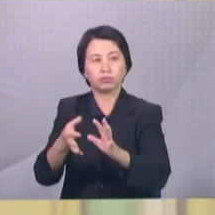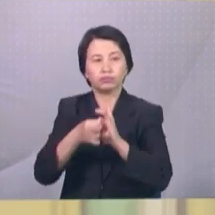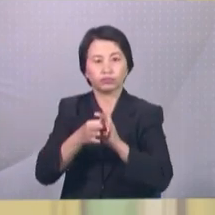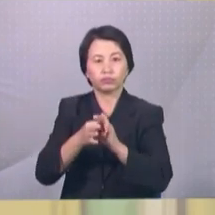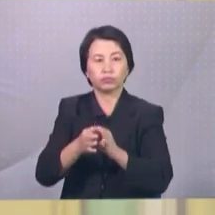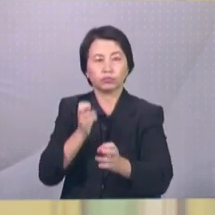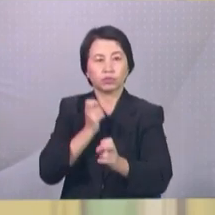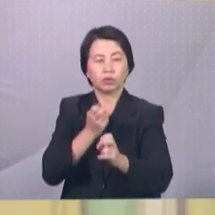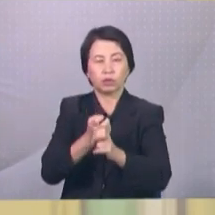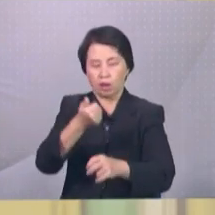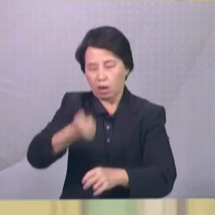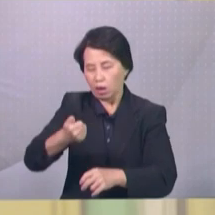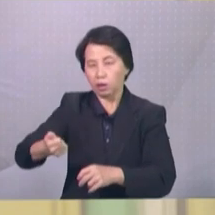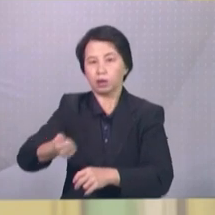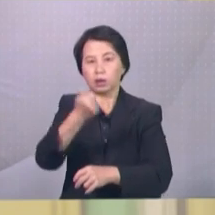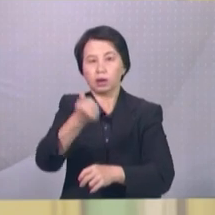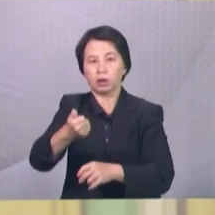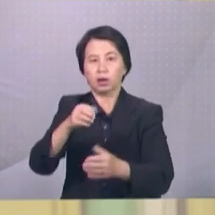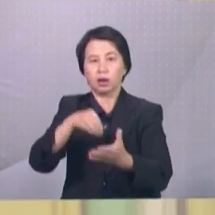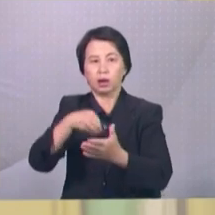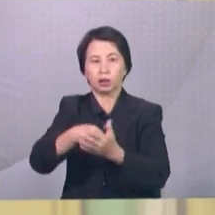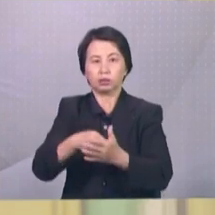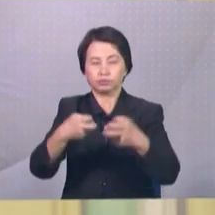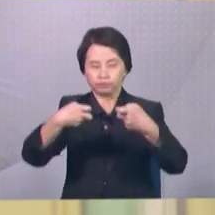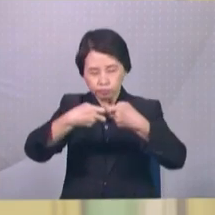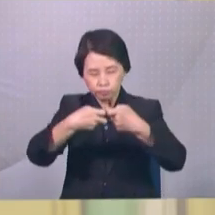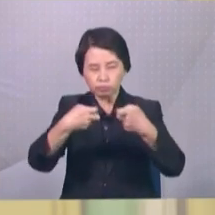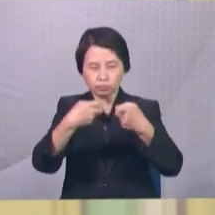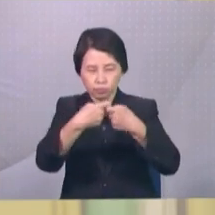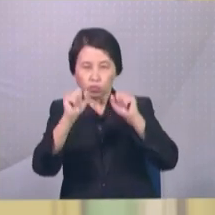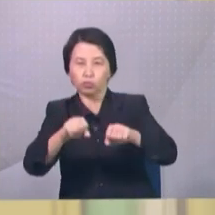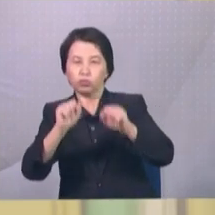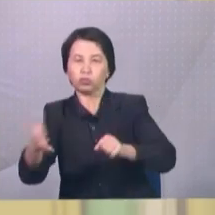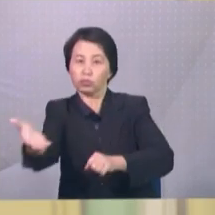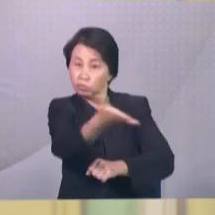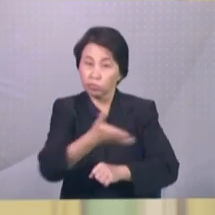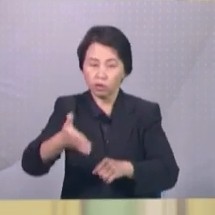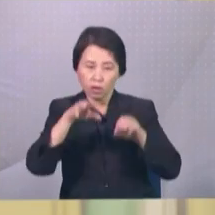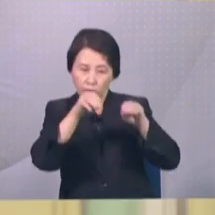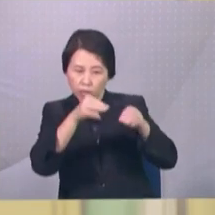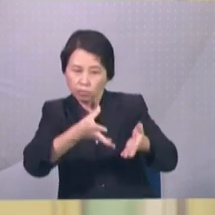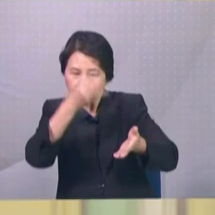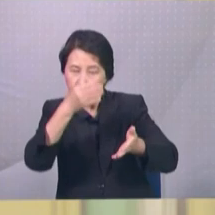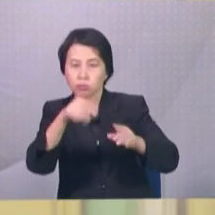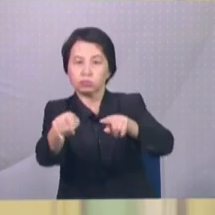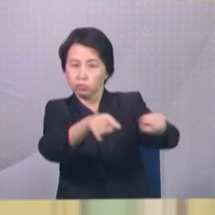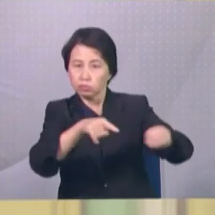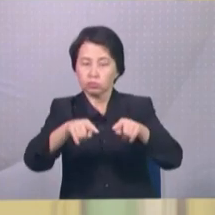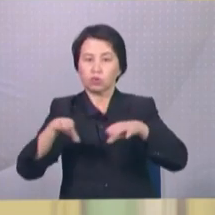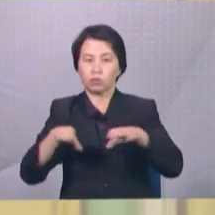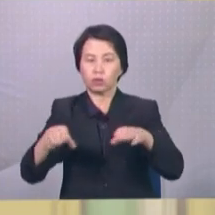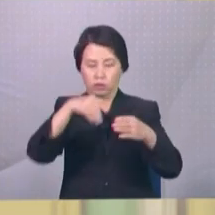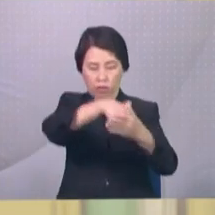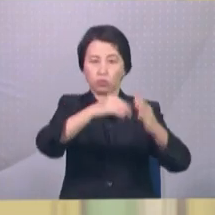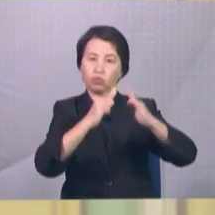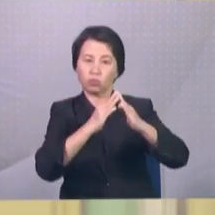hardware ataupun alat-alat ataupun peranti elektronik untuk membolehkan pengajaran dan pembelajaran dilaksanakan di